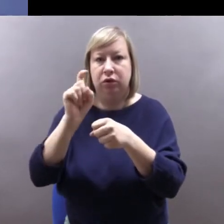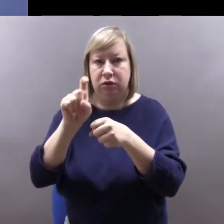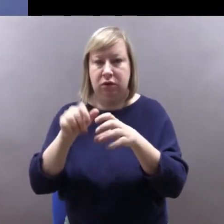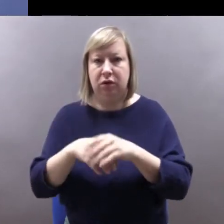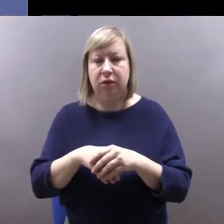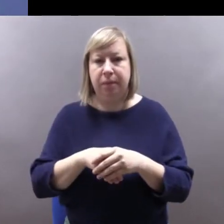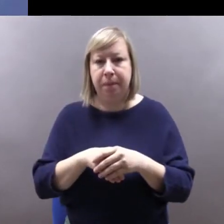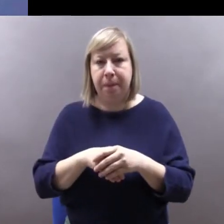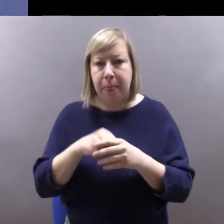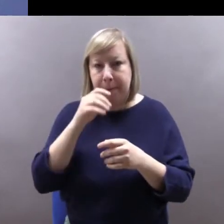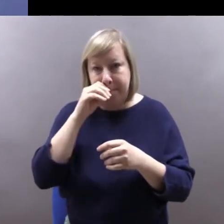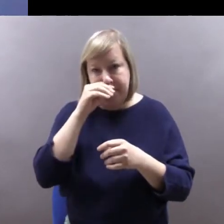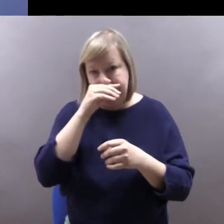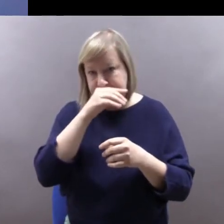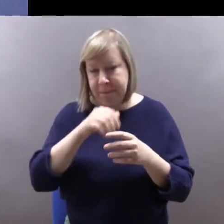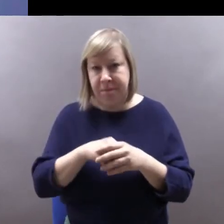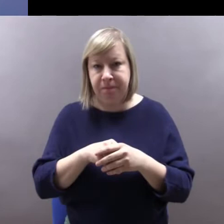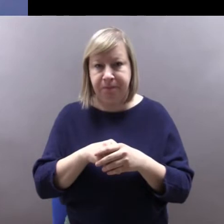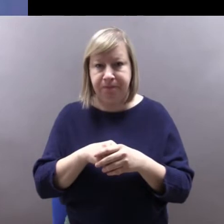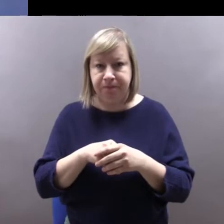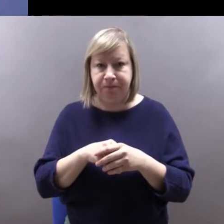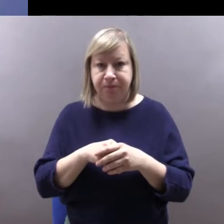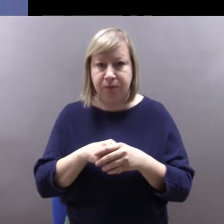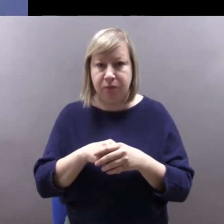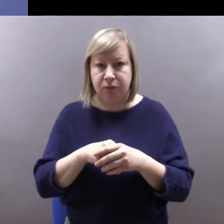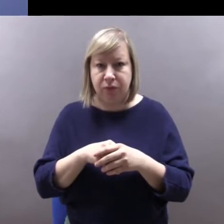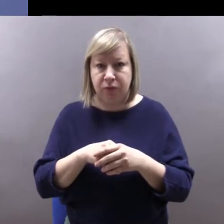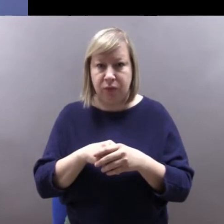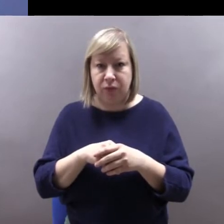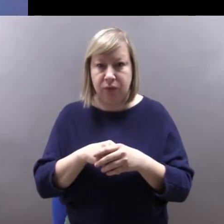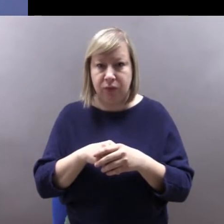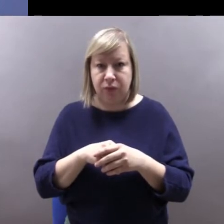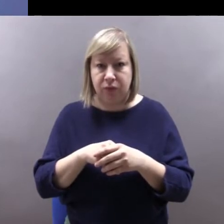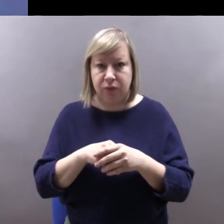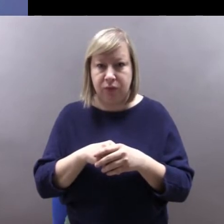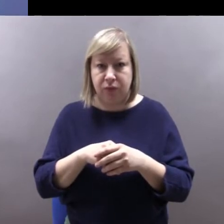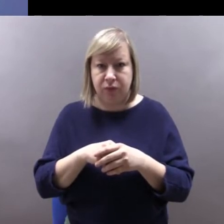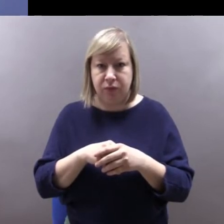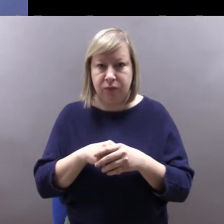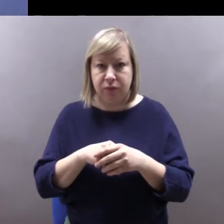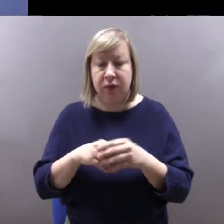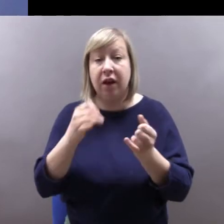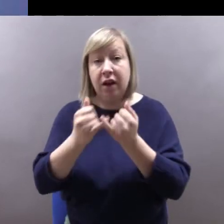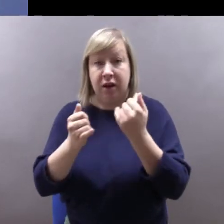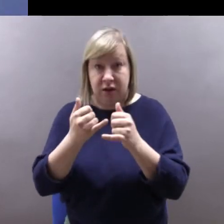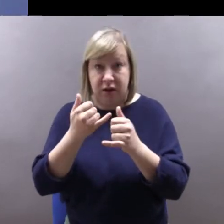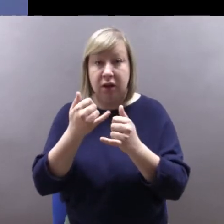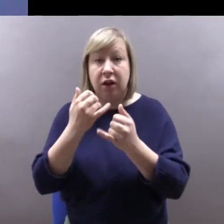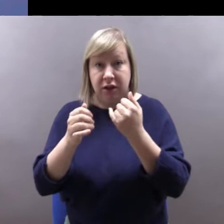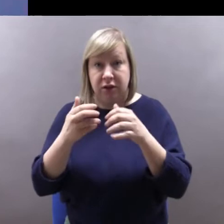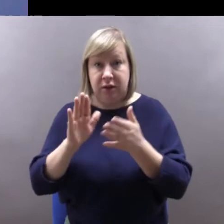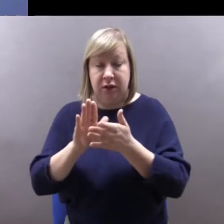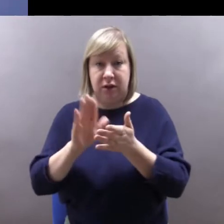Czyli to jest parter. To jest parter, tak, na parterze. No gdyby to było wyżej, no to podejrzewam, no bym był skłonny